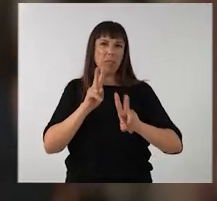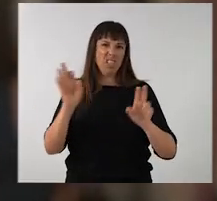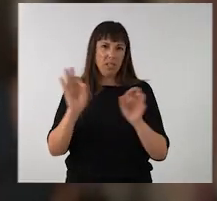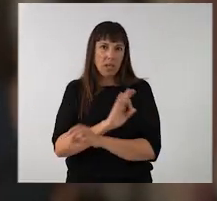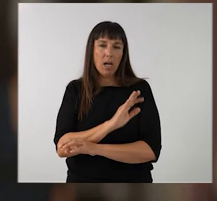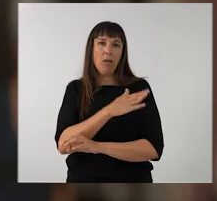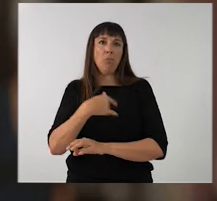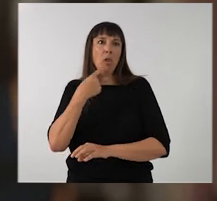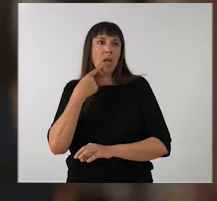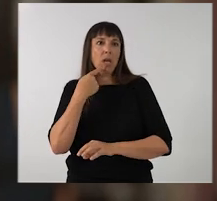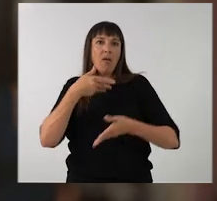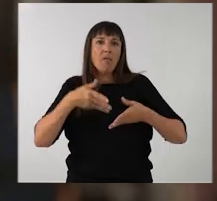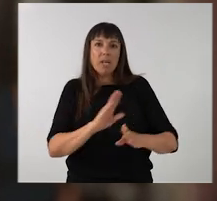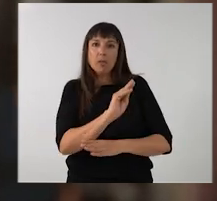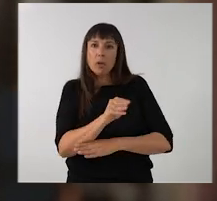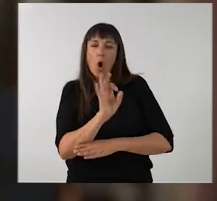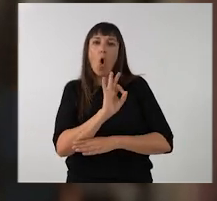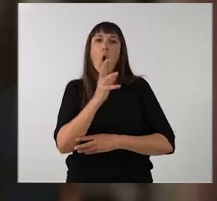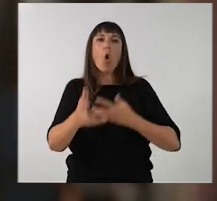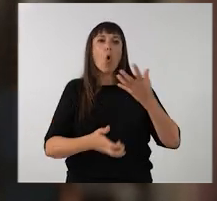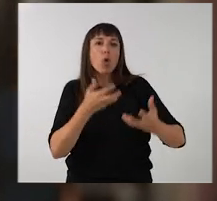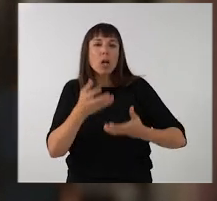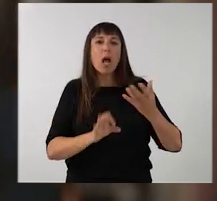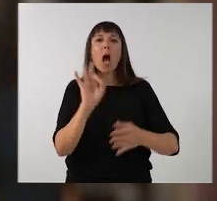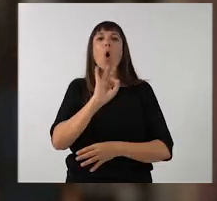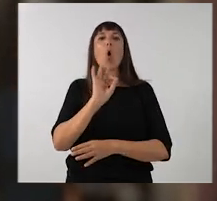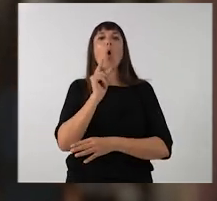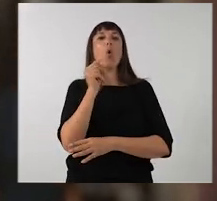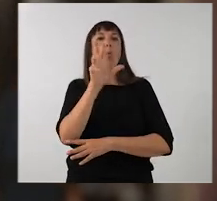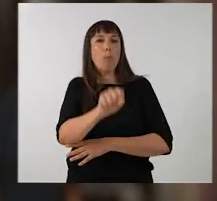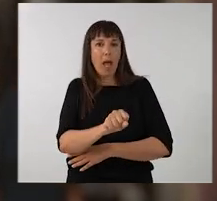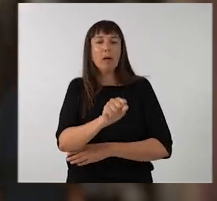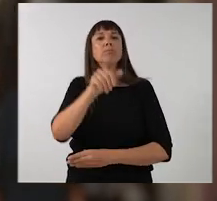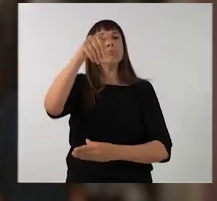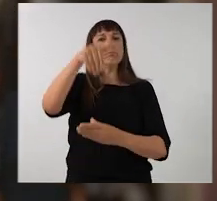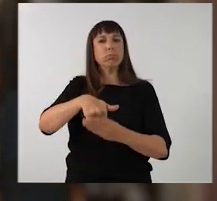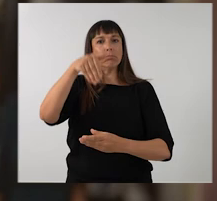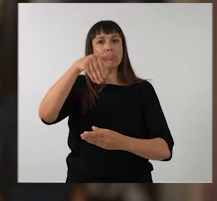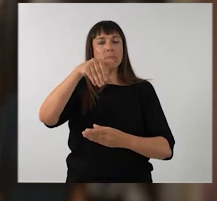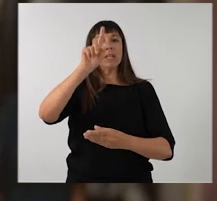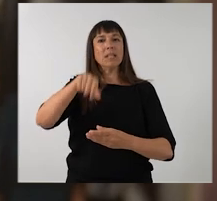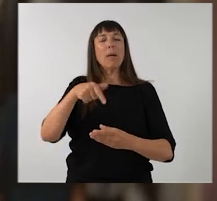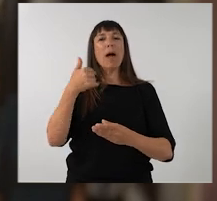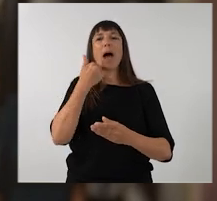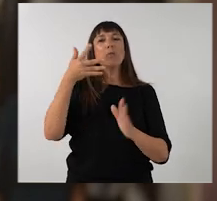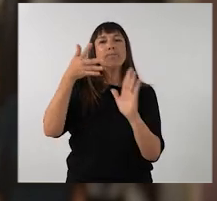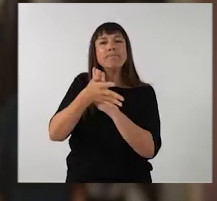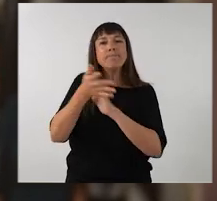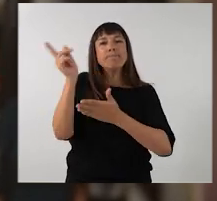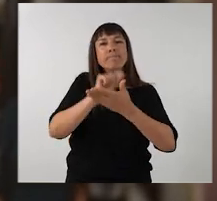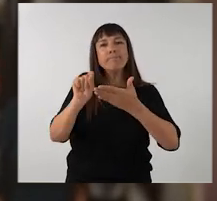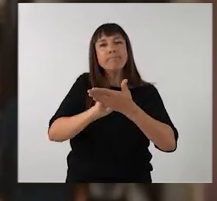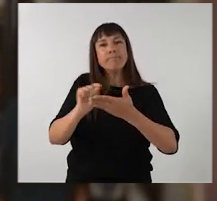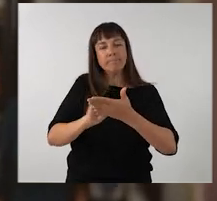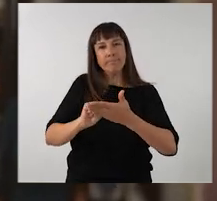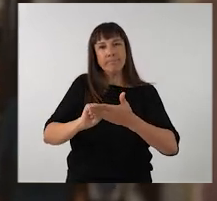doncs, visibilitzada, no? Ja fos doncs, de cura dels fills o de cuinar o de comprar, i també que parlessin d'aquestes